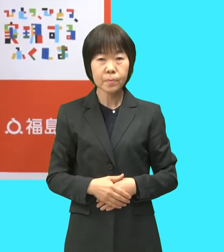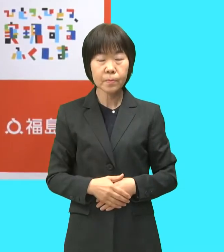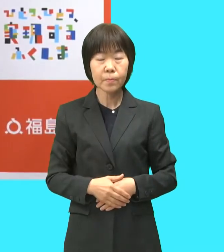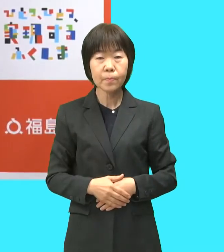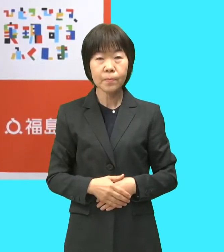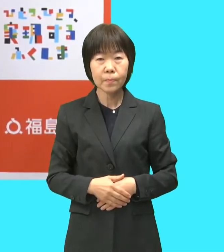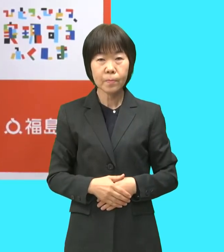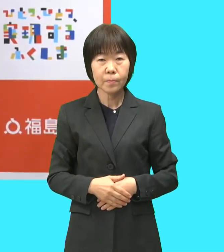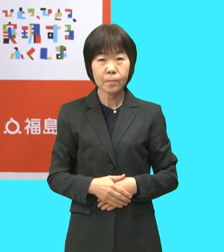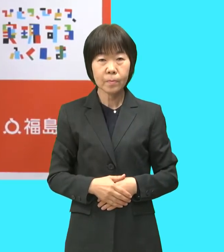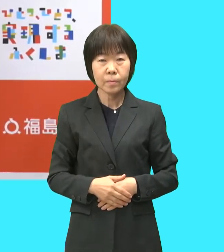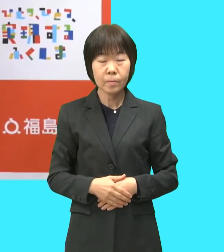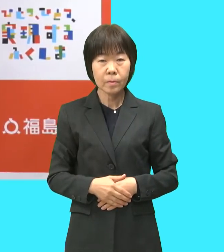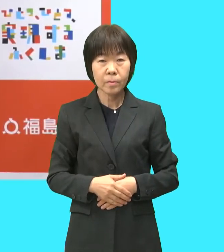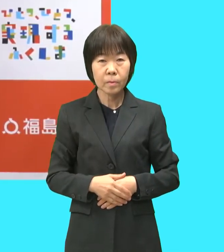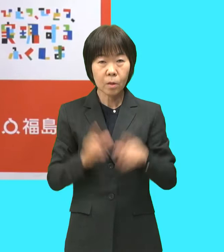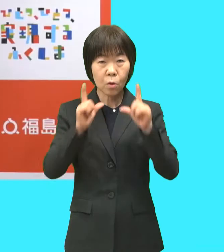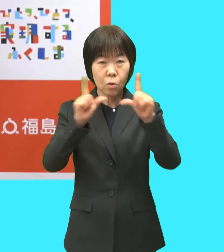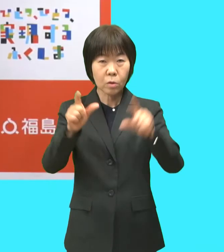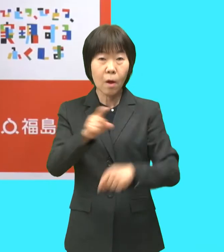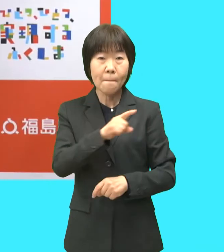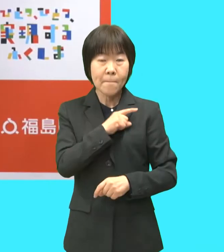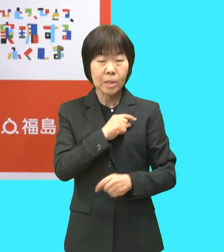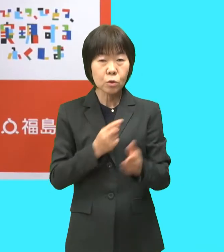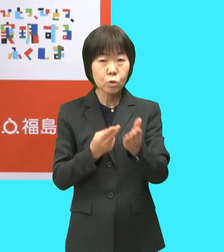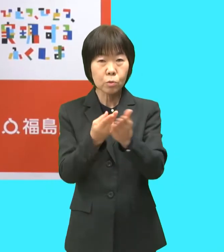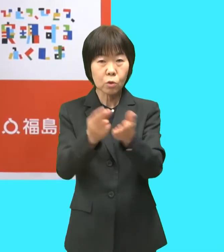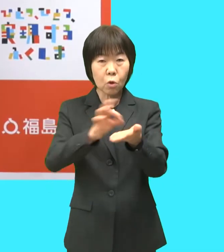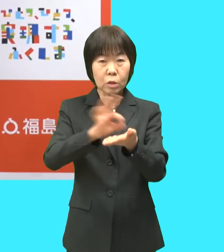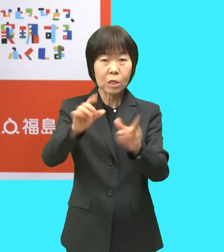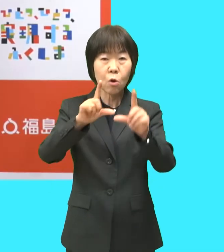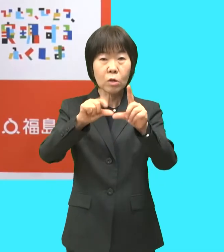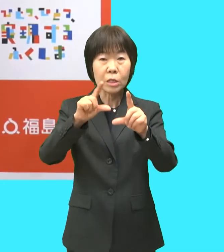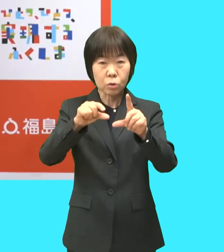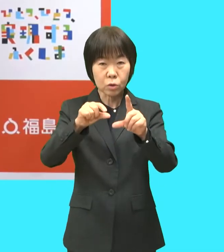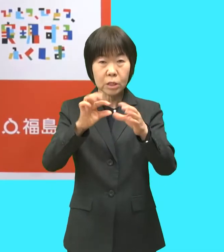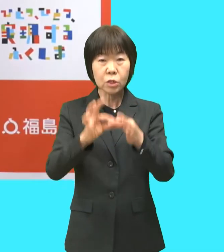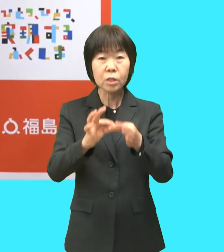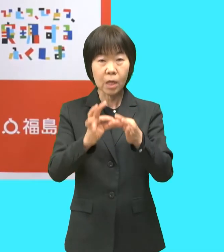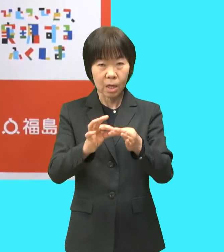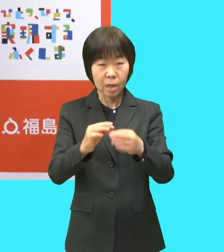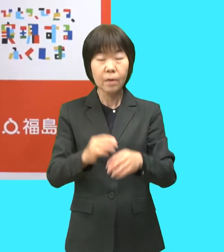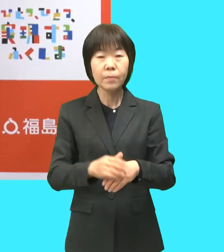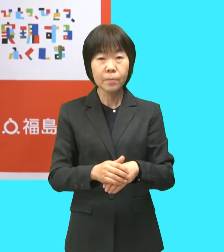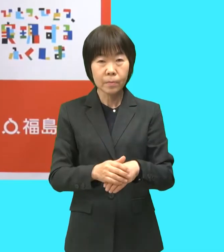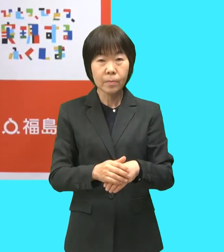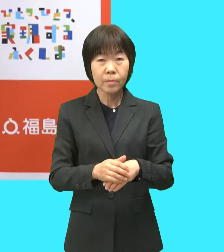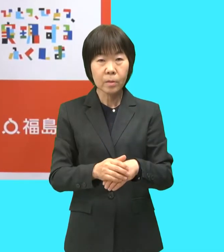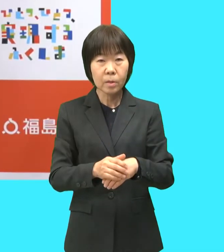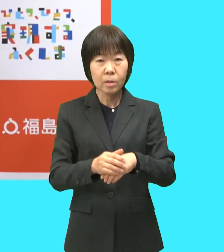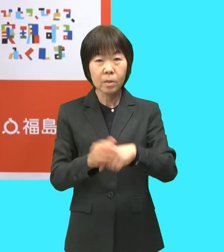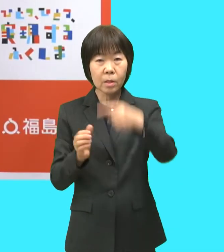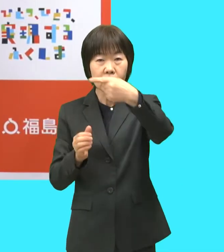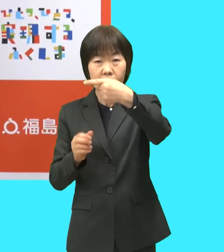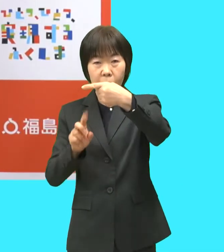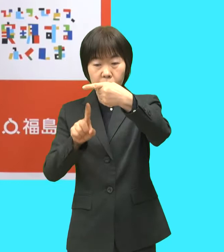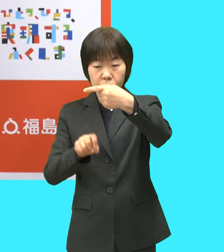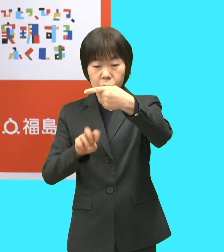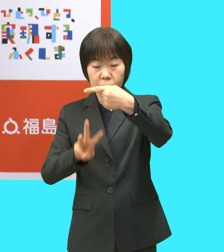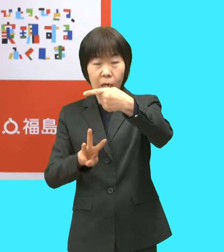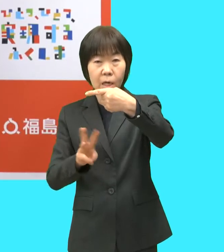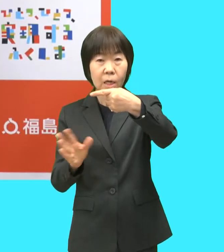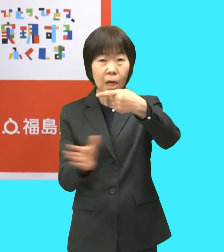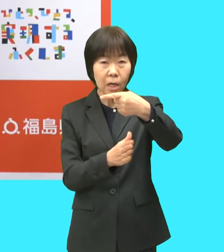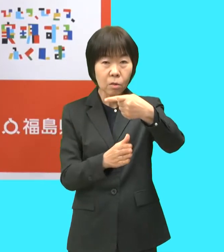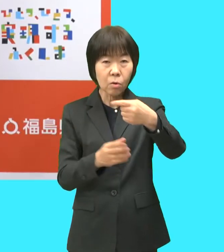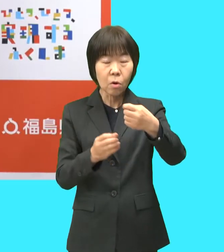てください。 まずこの病床占有率についてお話をさせてください。1月13日からの